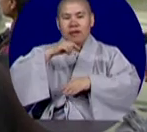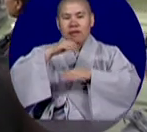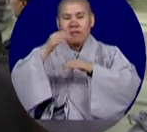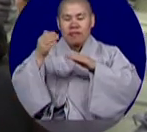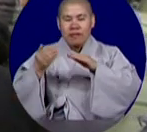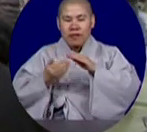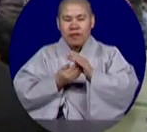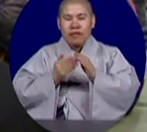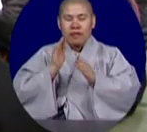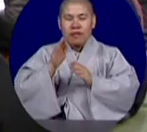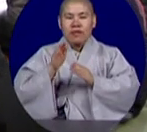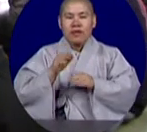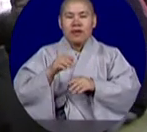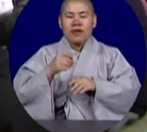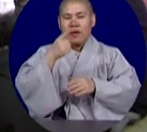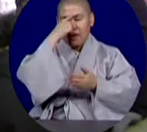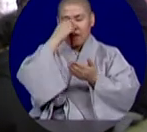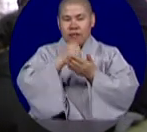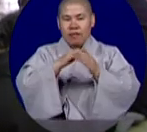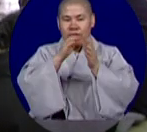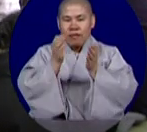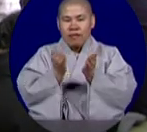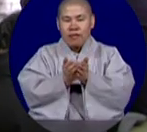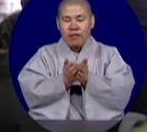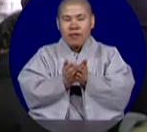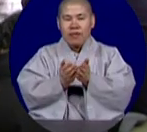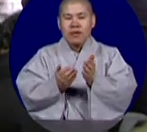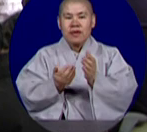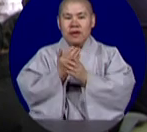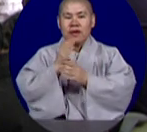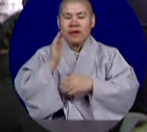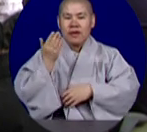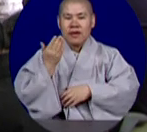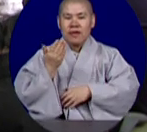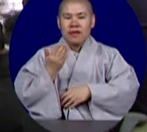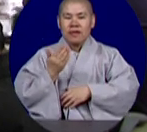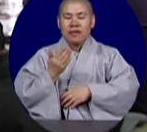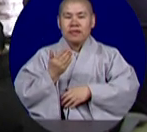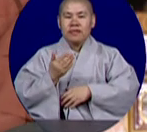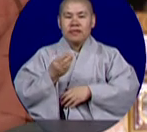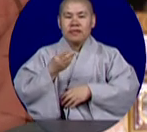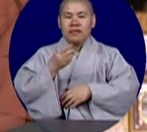생겼습니다. 그래서 그 승보는